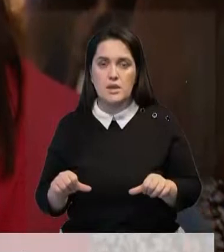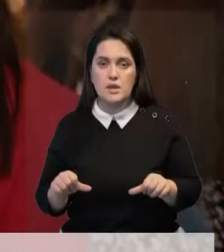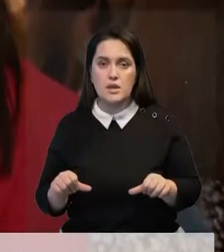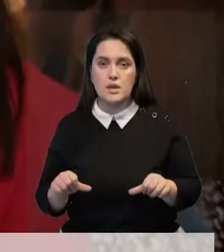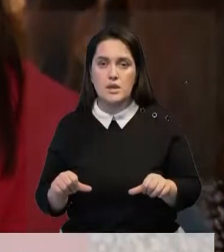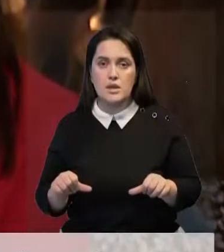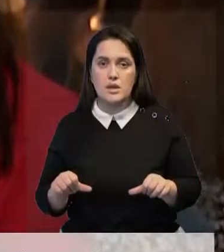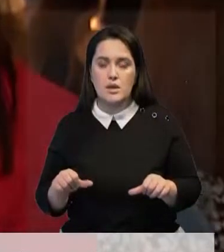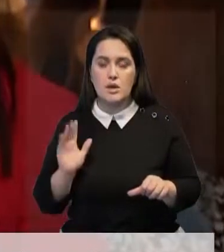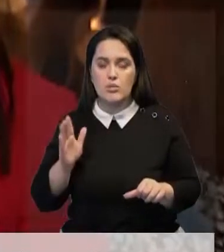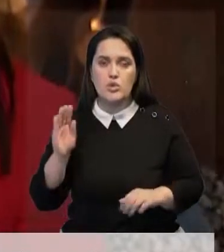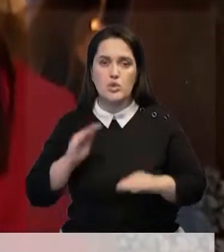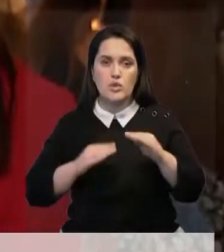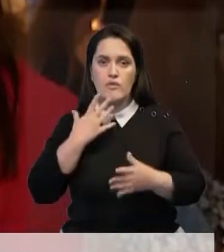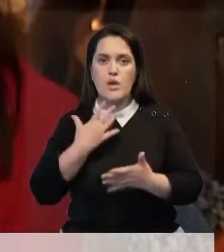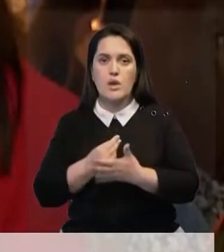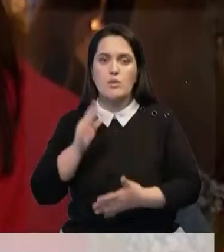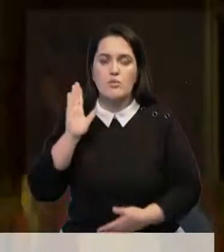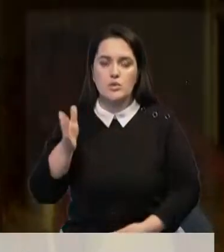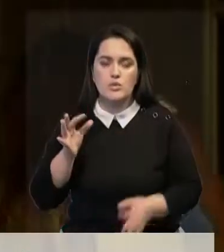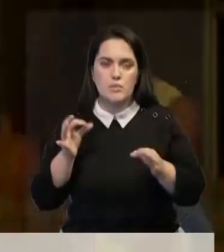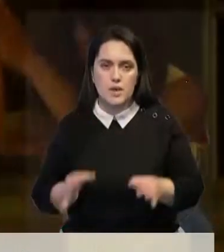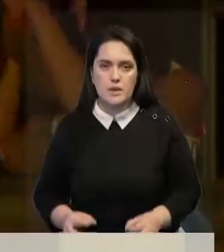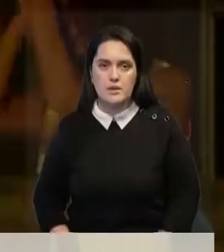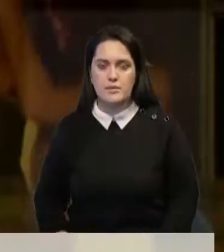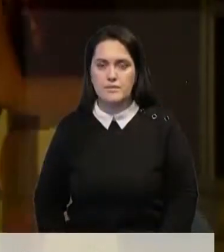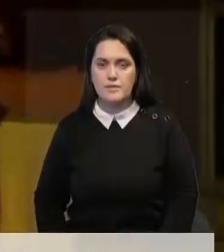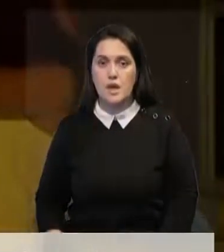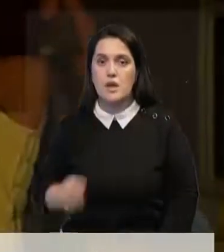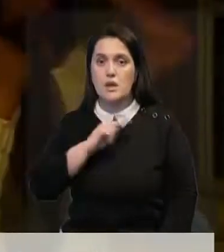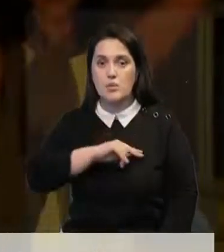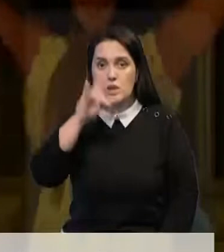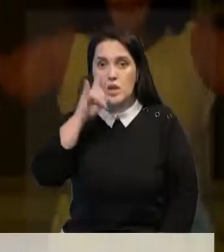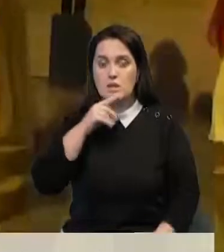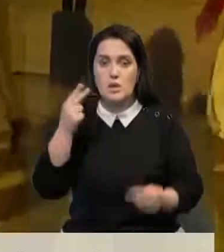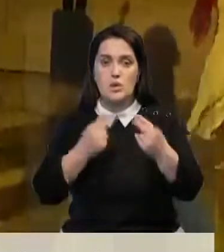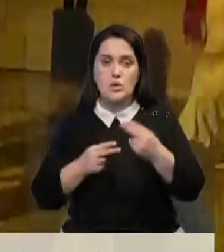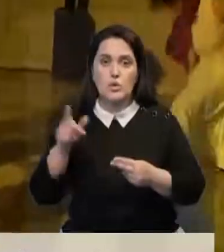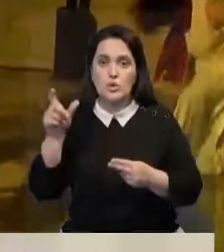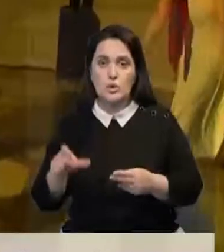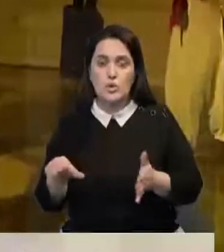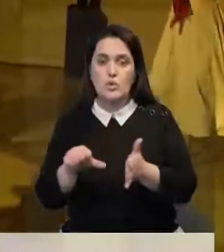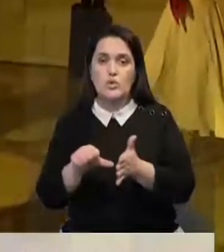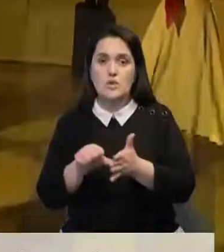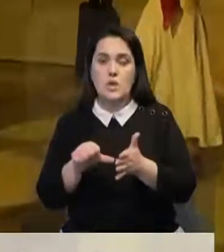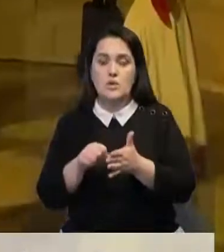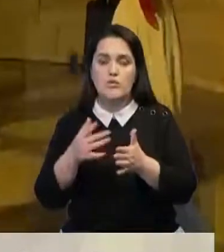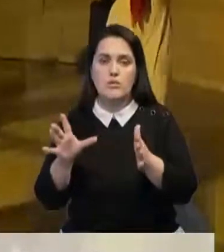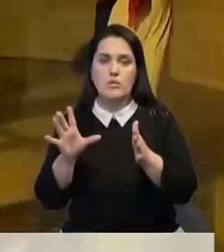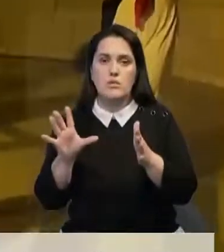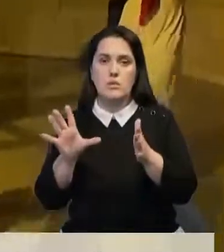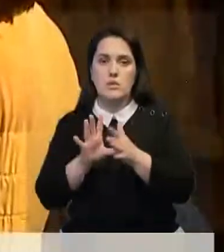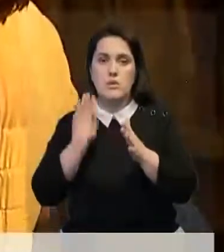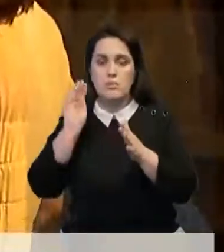свое будущее правильно. Работы казахстанских художниц, принимающих участие в выставке, оцифрованы и выставлены